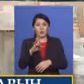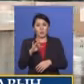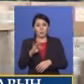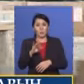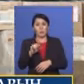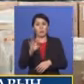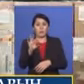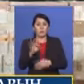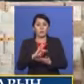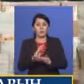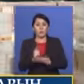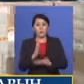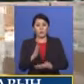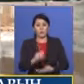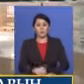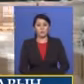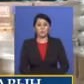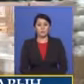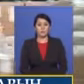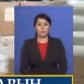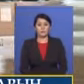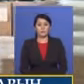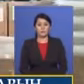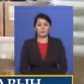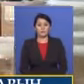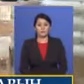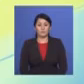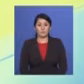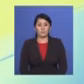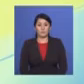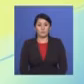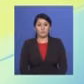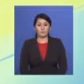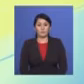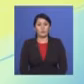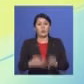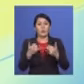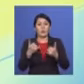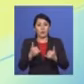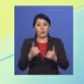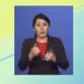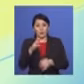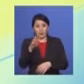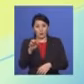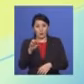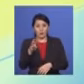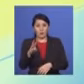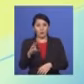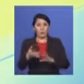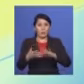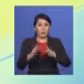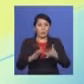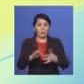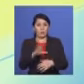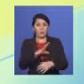100%-ке қамтамасыз етіледі. Майгүл Сейілбек, Анатолий Белонок, жаңалықтар қызметі. Ал бүгін орталық коммуникациялар алаңында онлайн